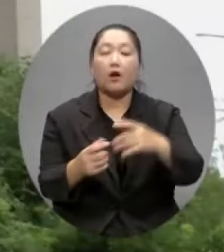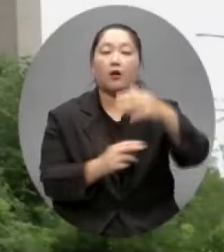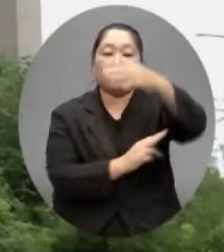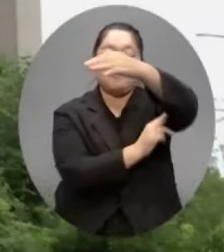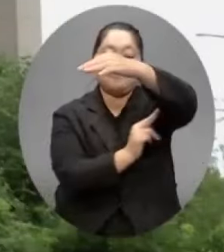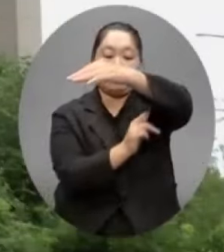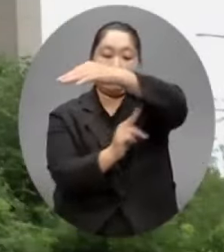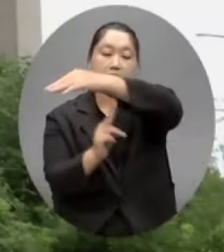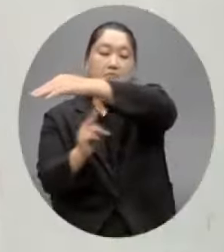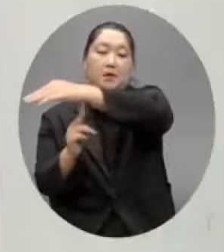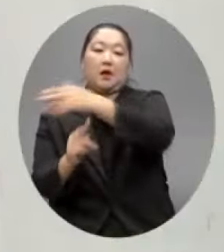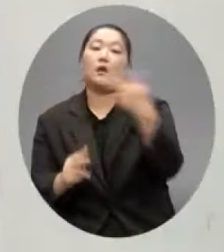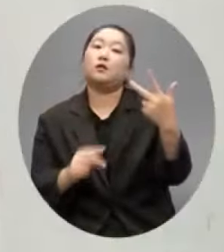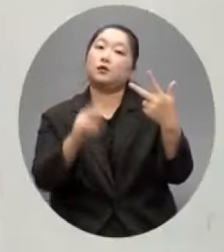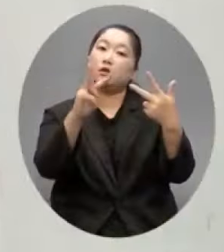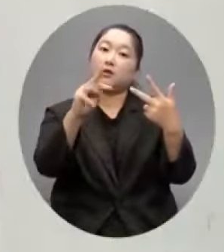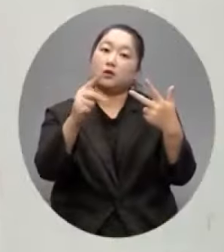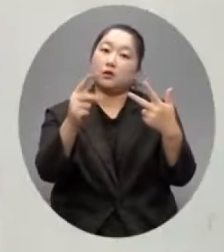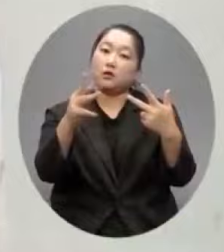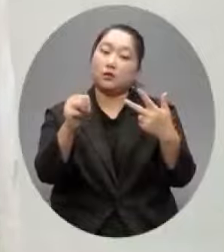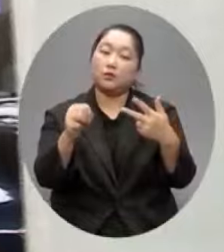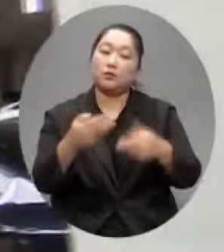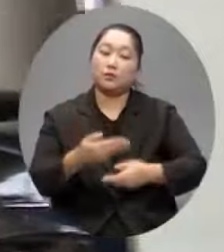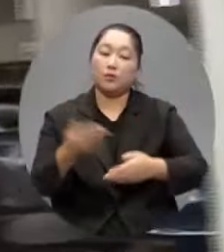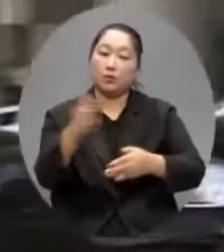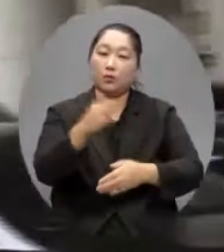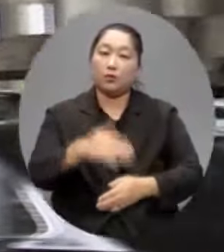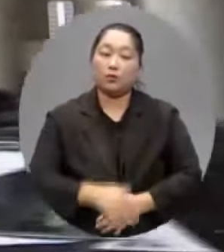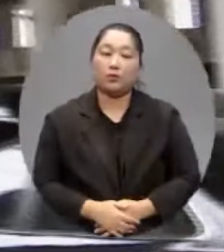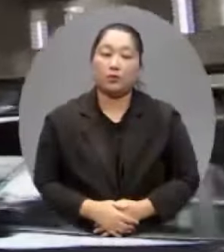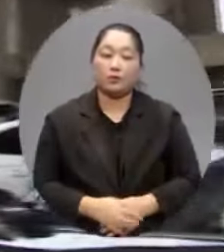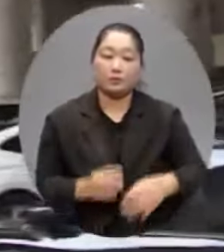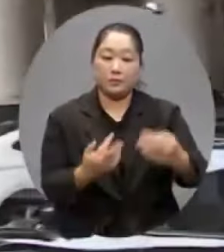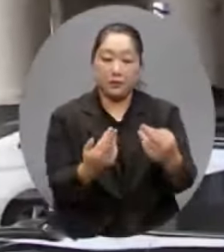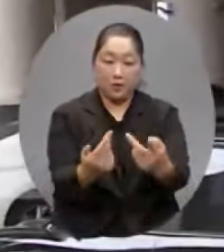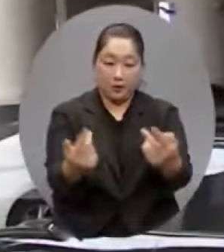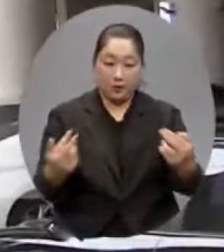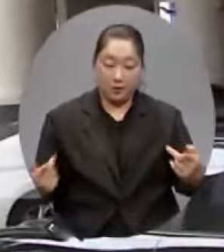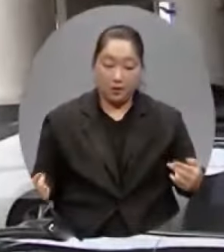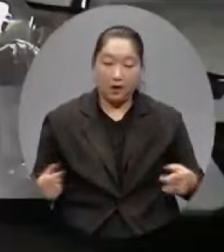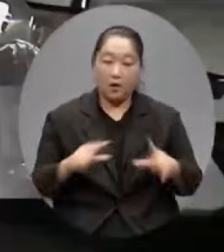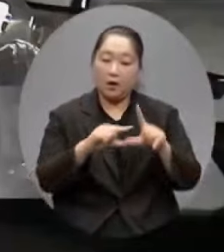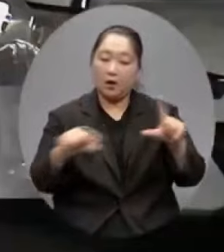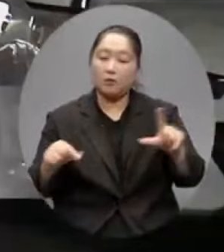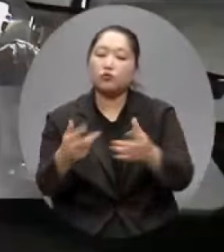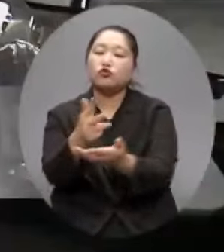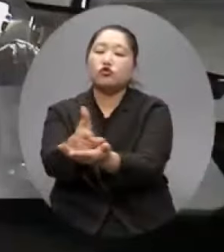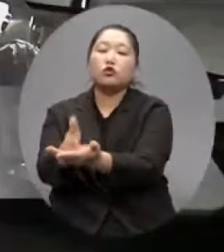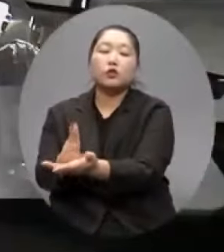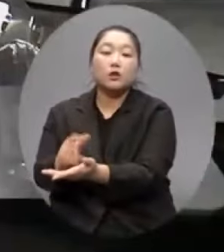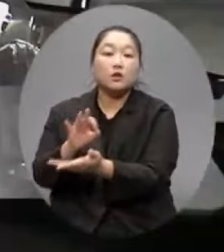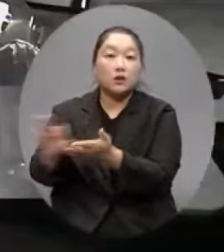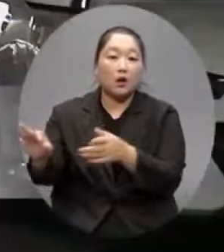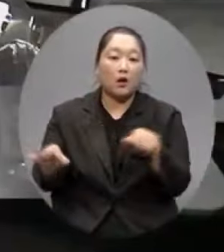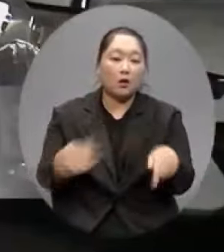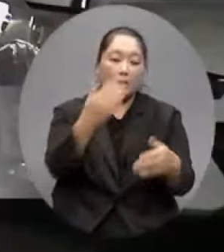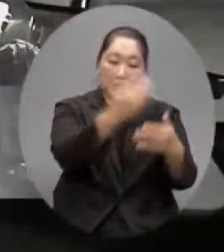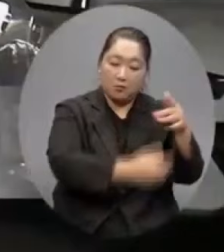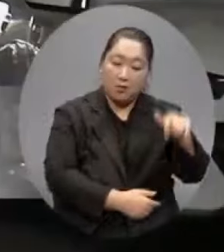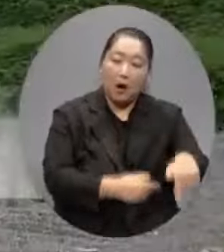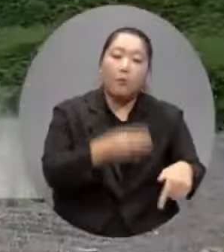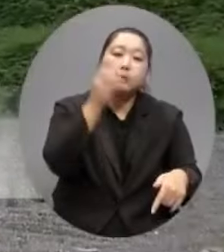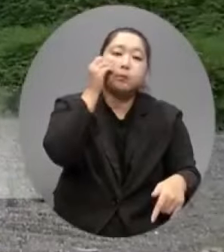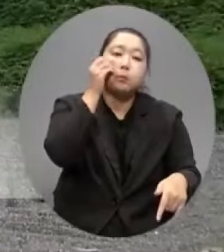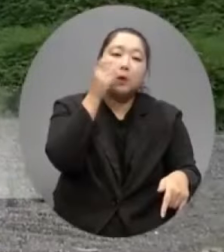고가선로가 7km 정도 이어져 있습니다. 선로 및 빈 공간은 일부만 주차장 등으로 쓰일 뿐 대부분